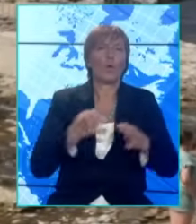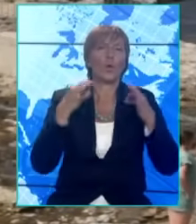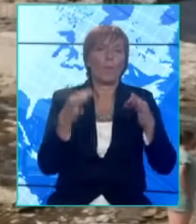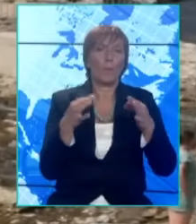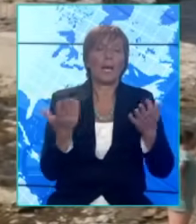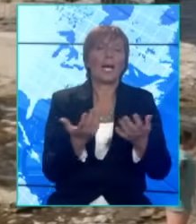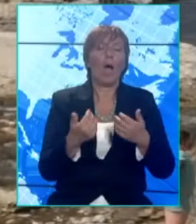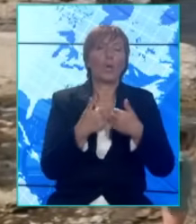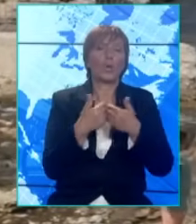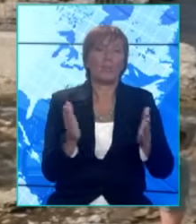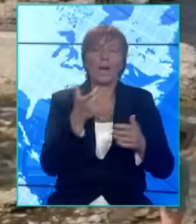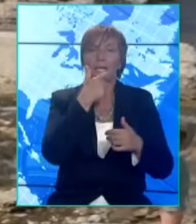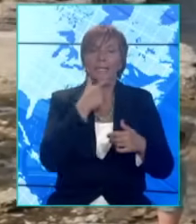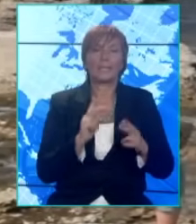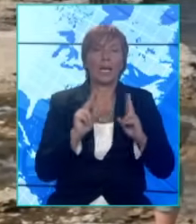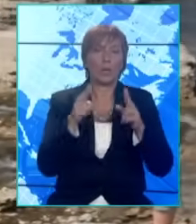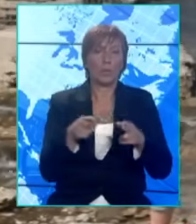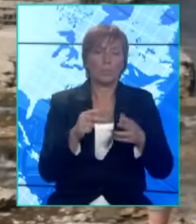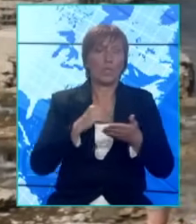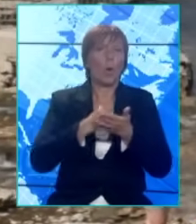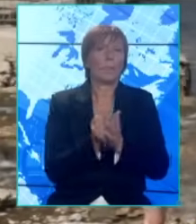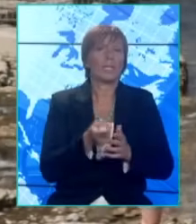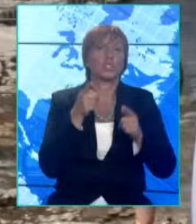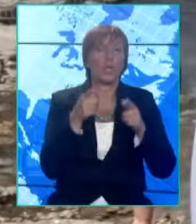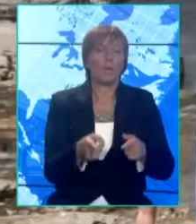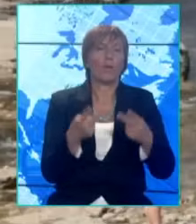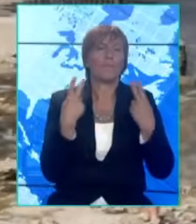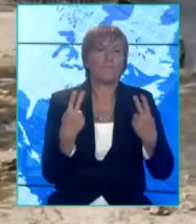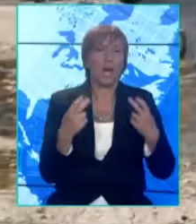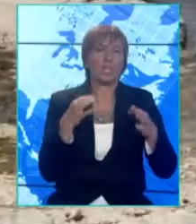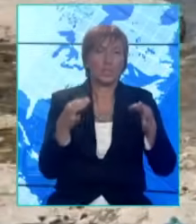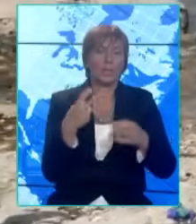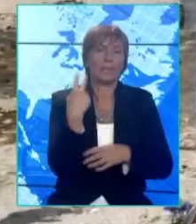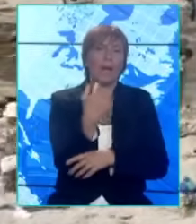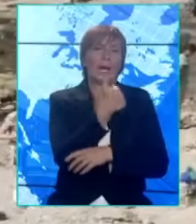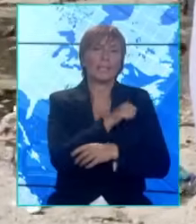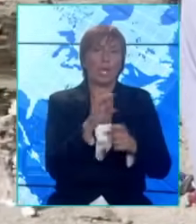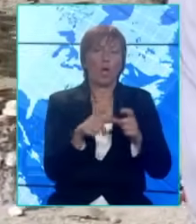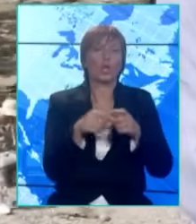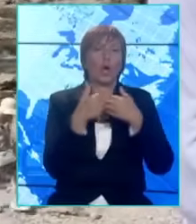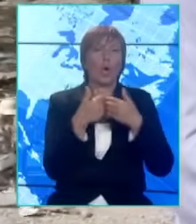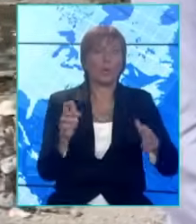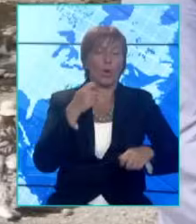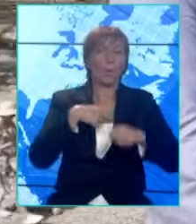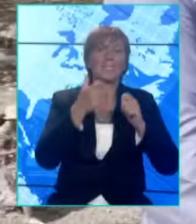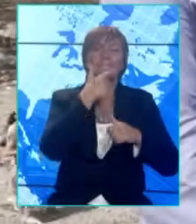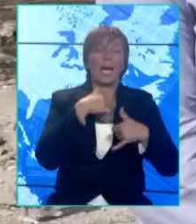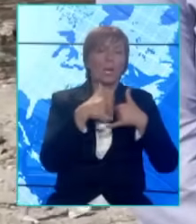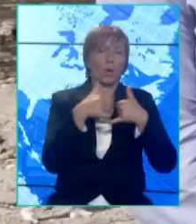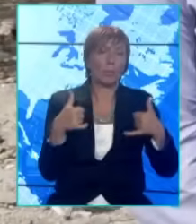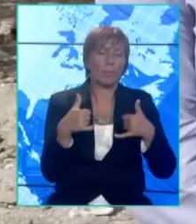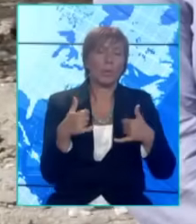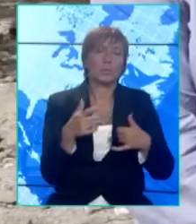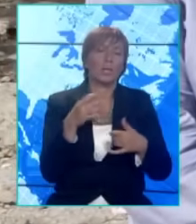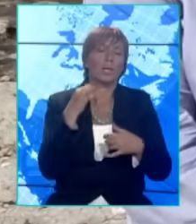kao i otvaranje Starog mosta u Mostaru. Obilježavanje ovog značajnog jubileja, 20 godina od otvaranja obnovljenog Starog mosta, je